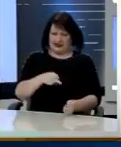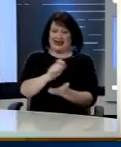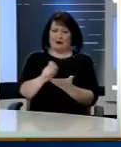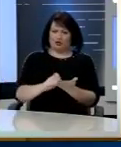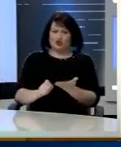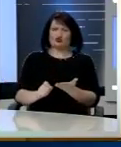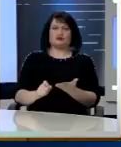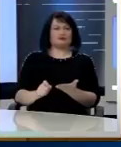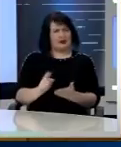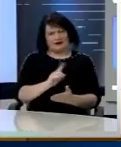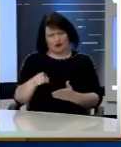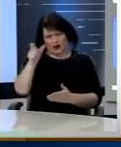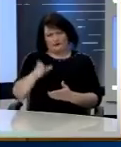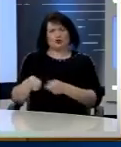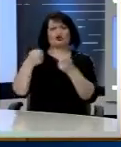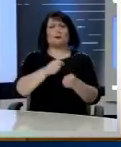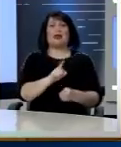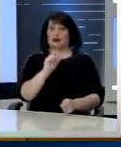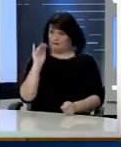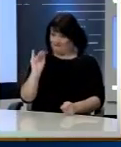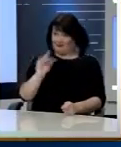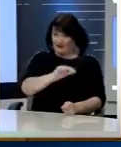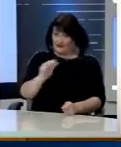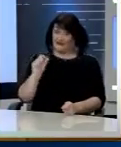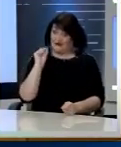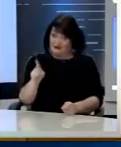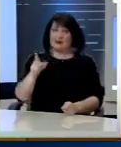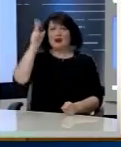ίδιο στέλνει προς εδωγραφικές αρχές.